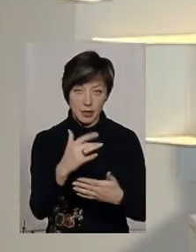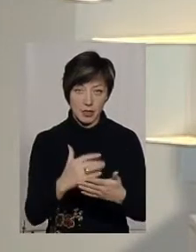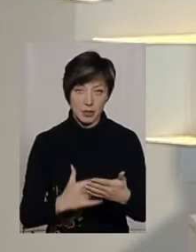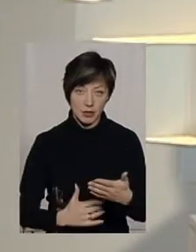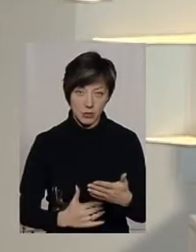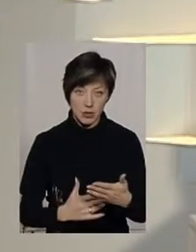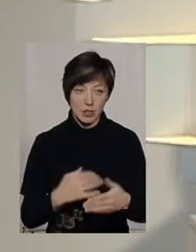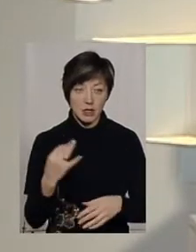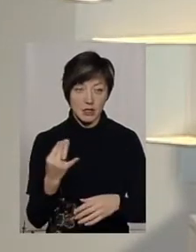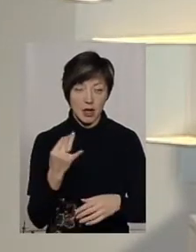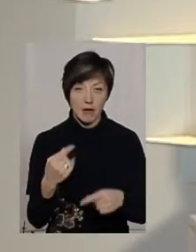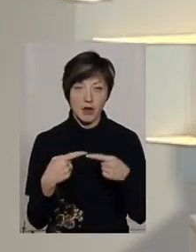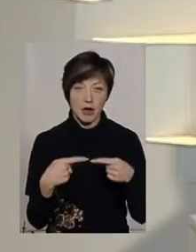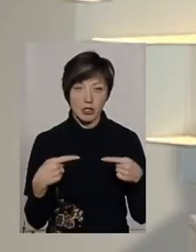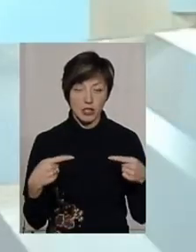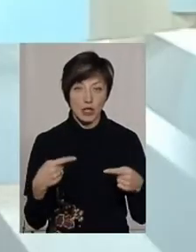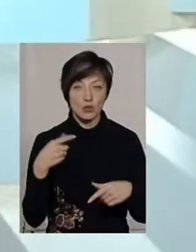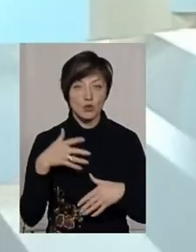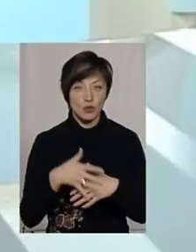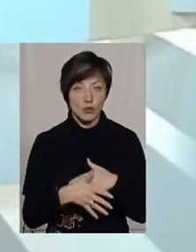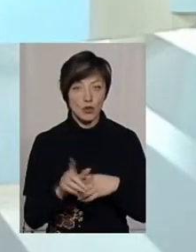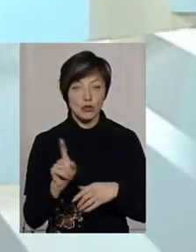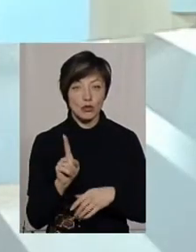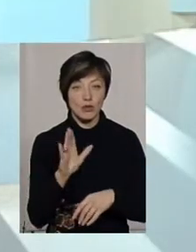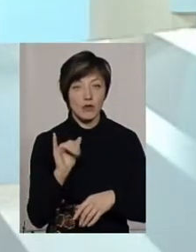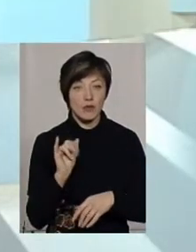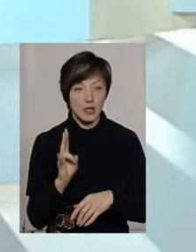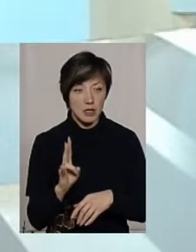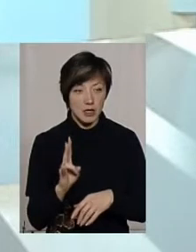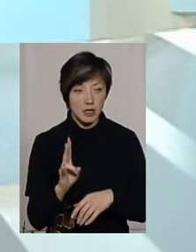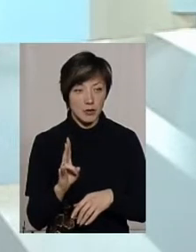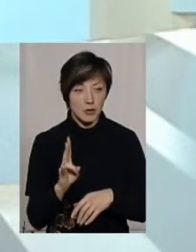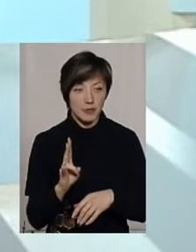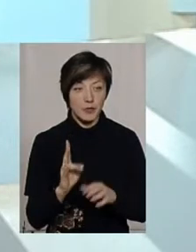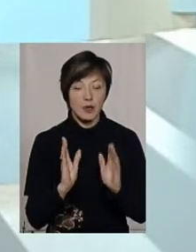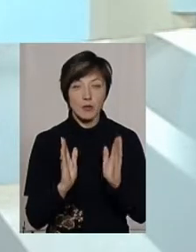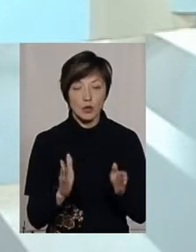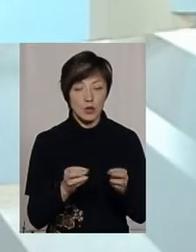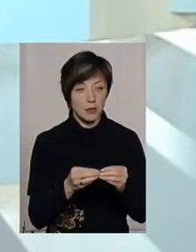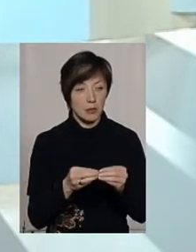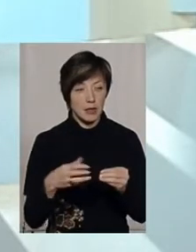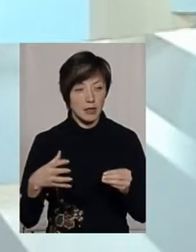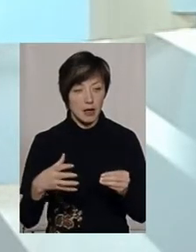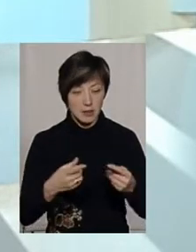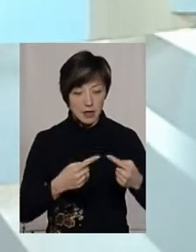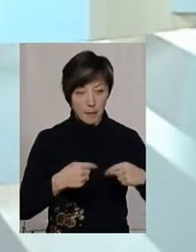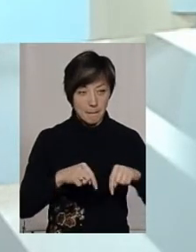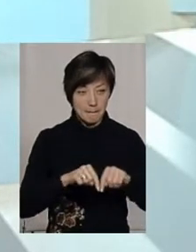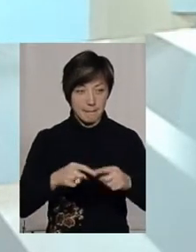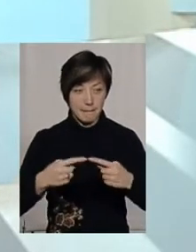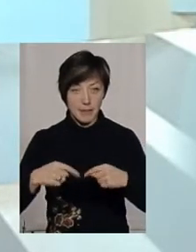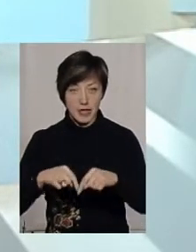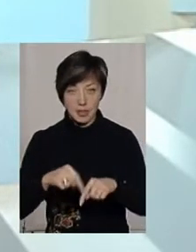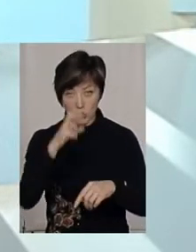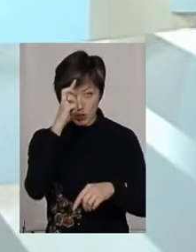таких інтересних речей. І зрозуміло, що він є, буде 15 патріархів,